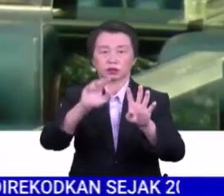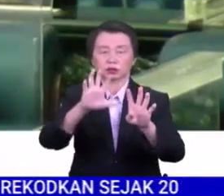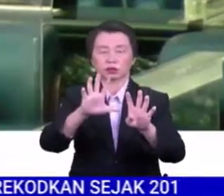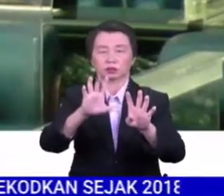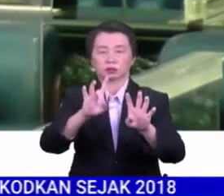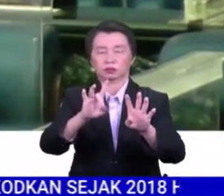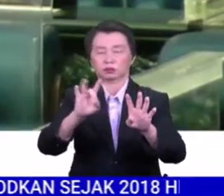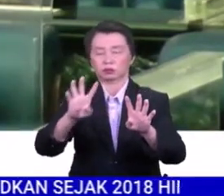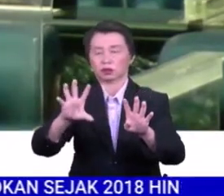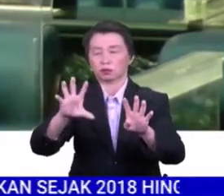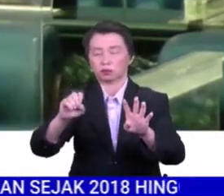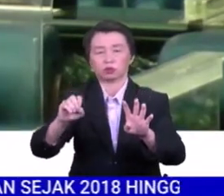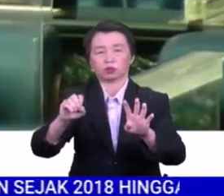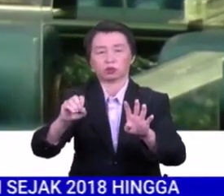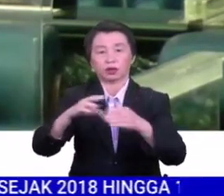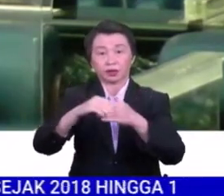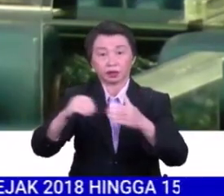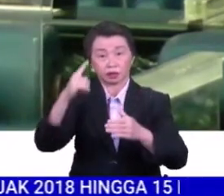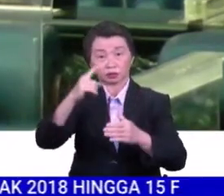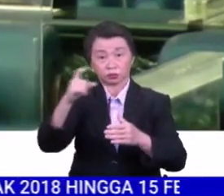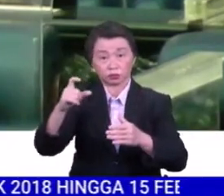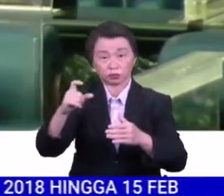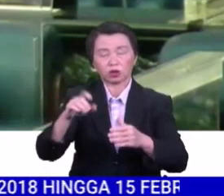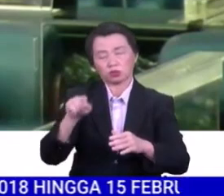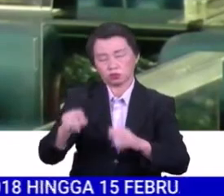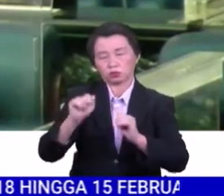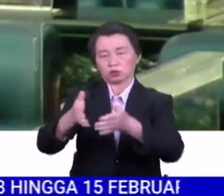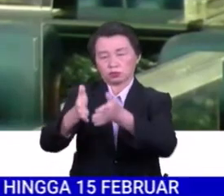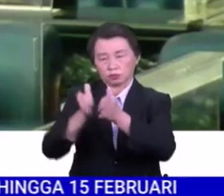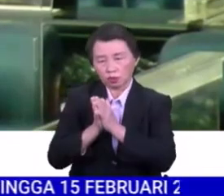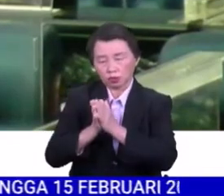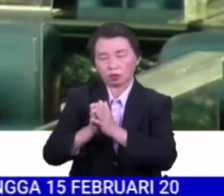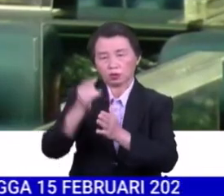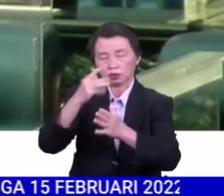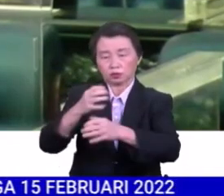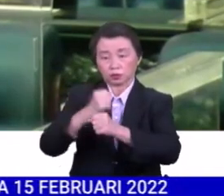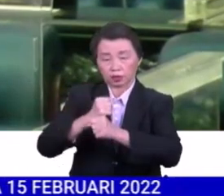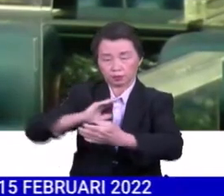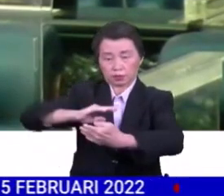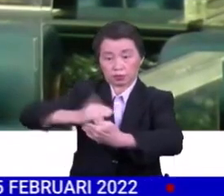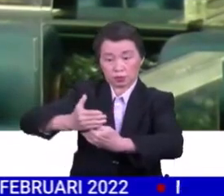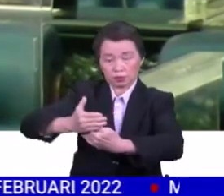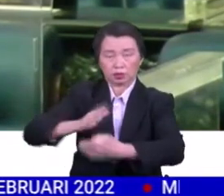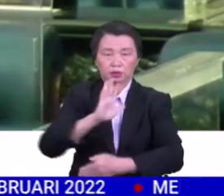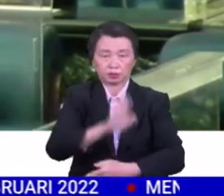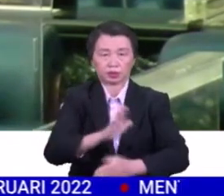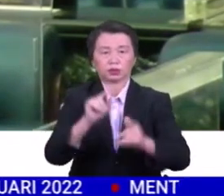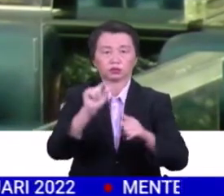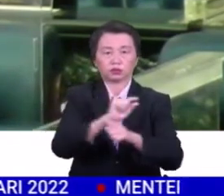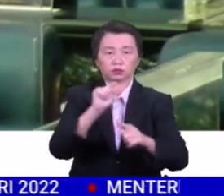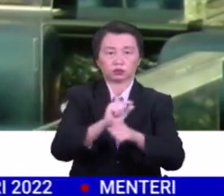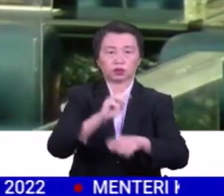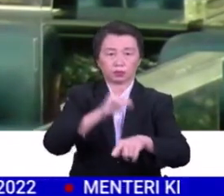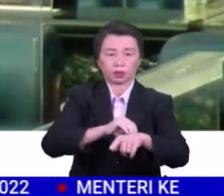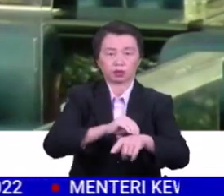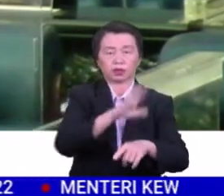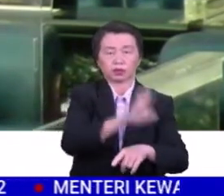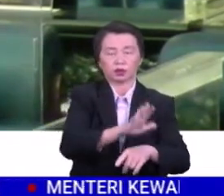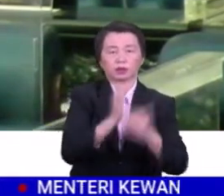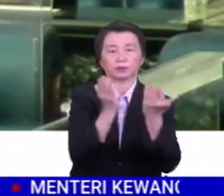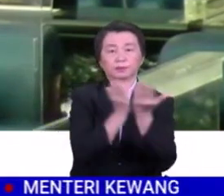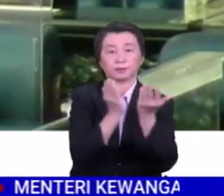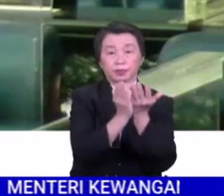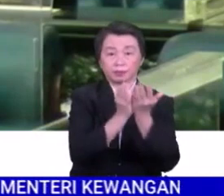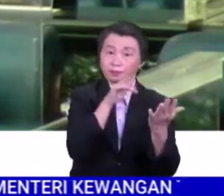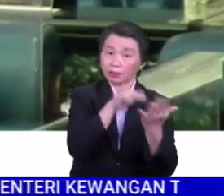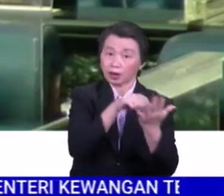RM4,850 sebulan, boleh memohon untuk mendapatkan peranti-peranti yang boleh mereka gunakan semasa mereka belajar.